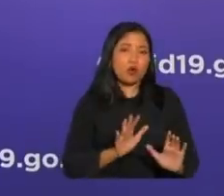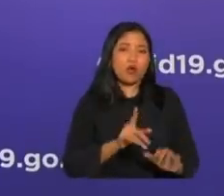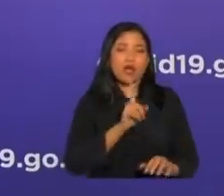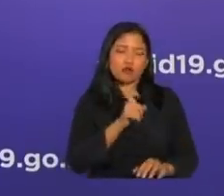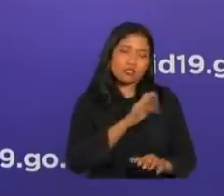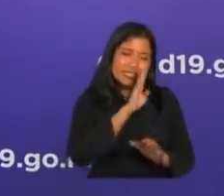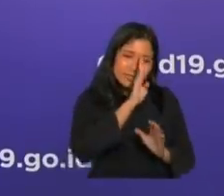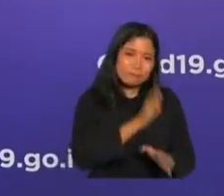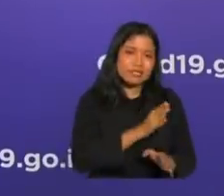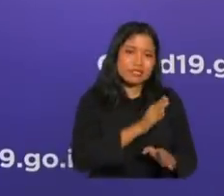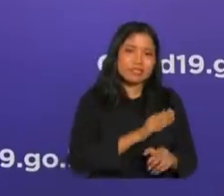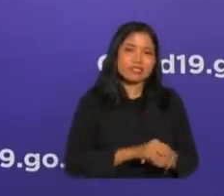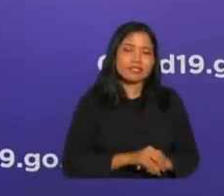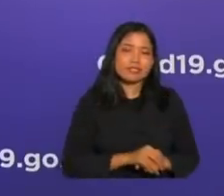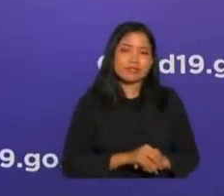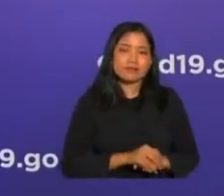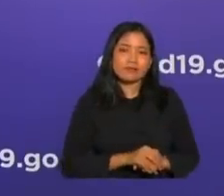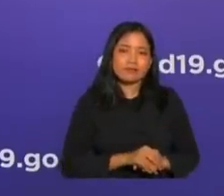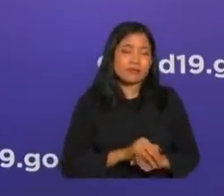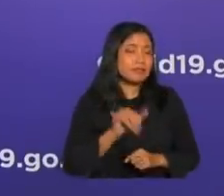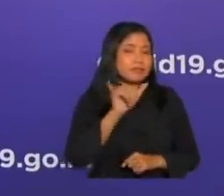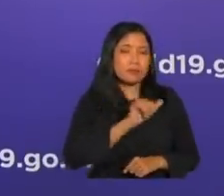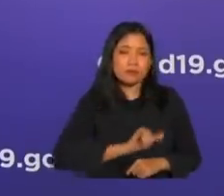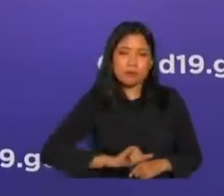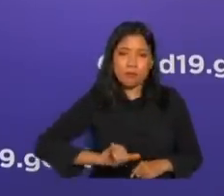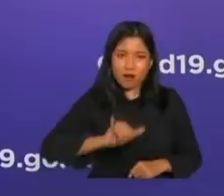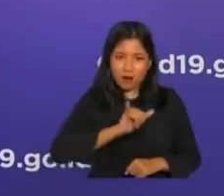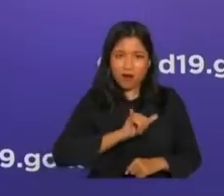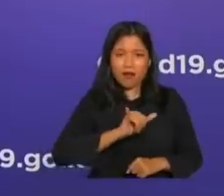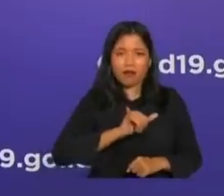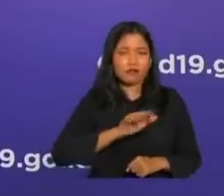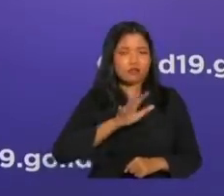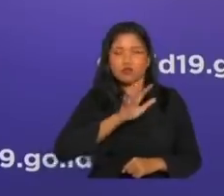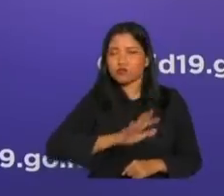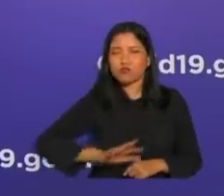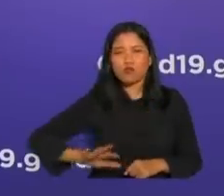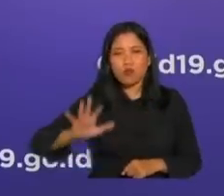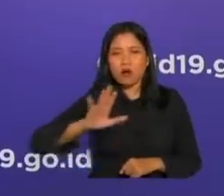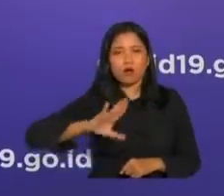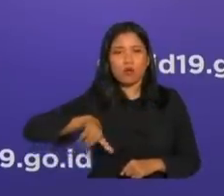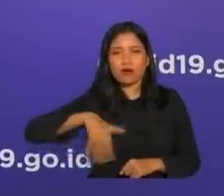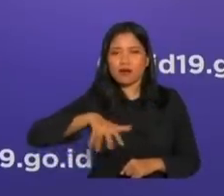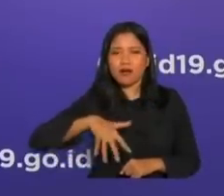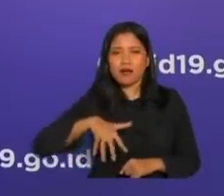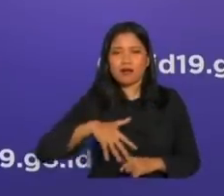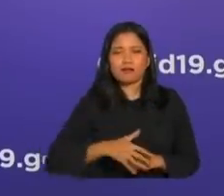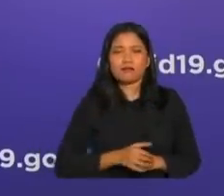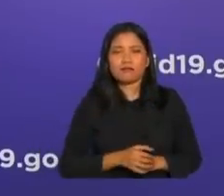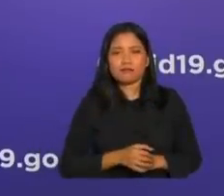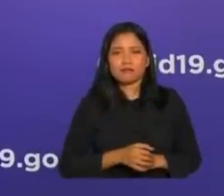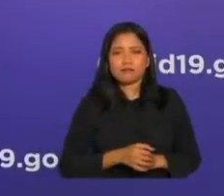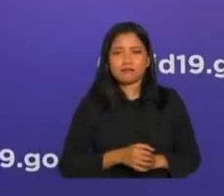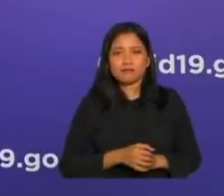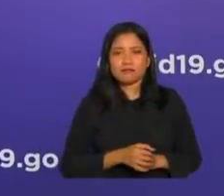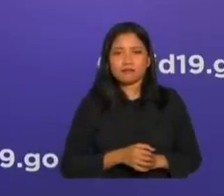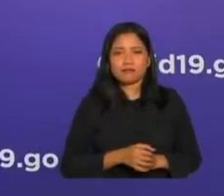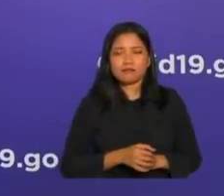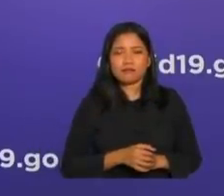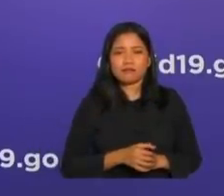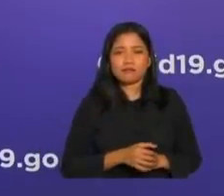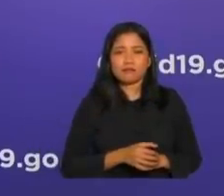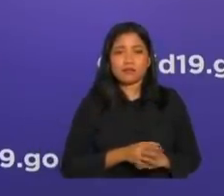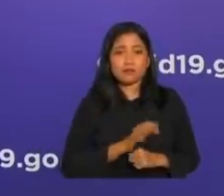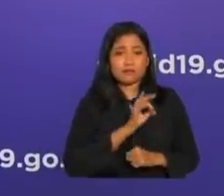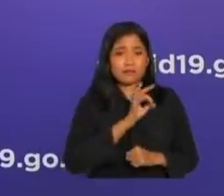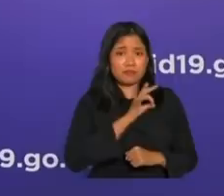disiplin lakukan bersama-sama dengan seluruh keluarga kita Hai presiden